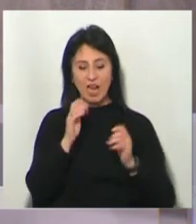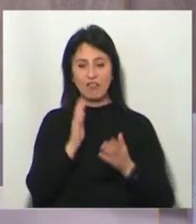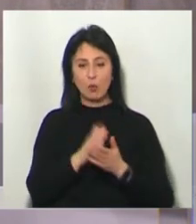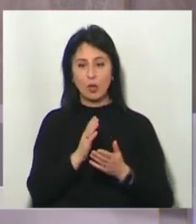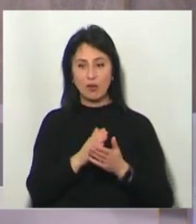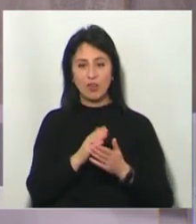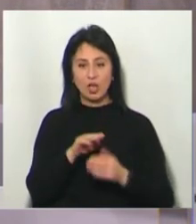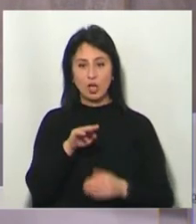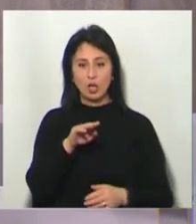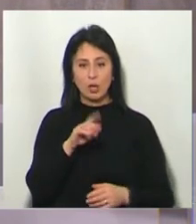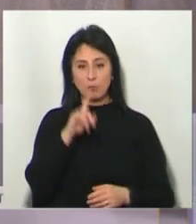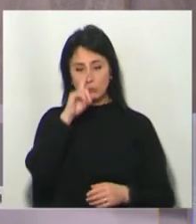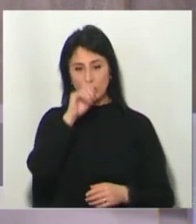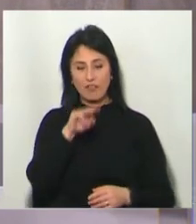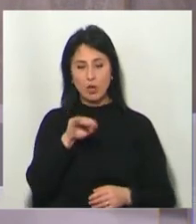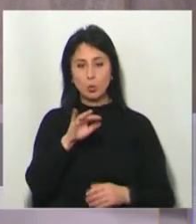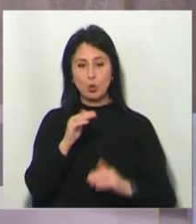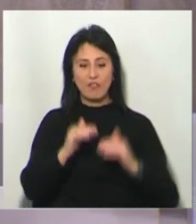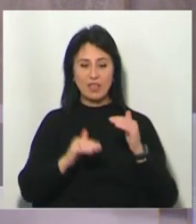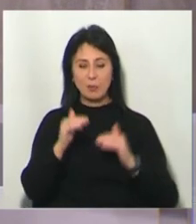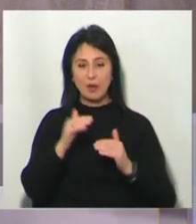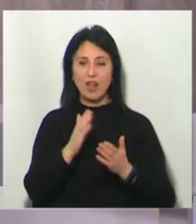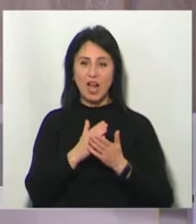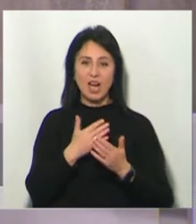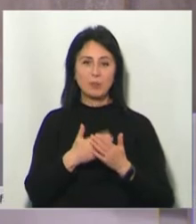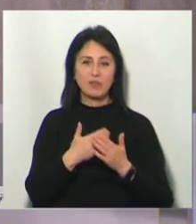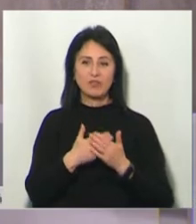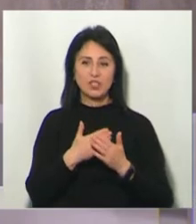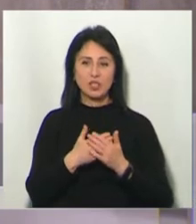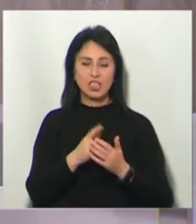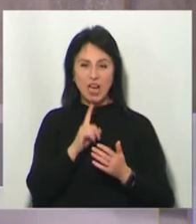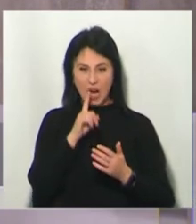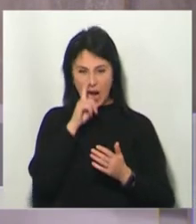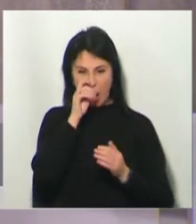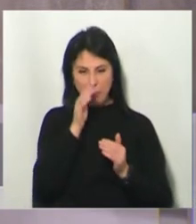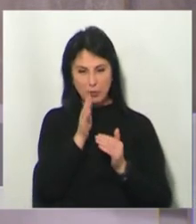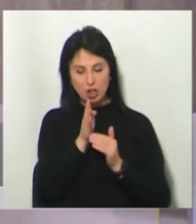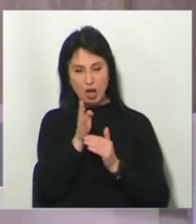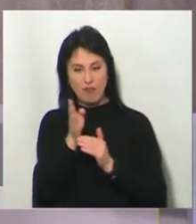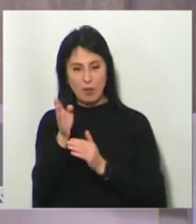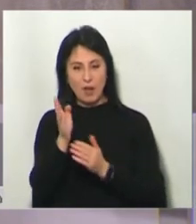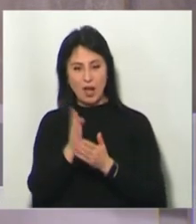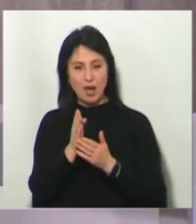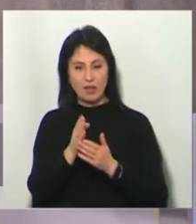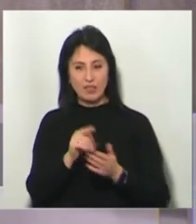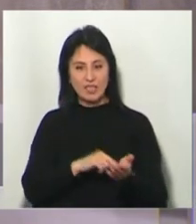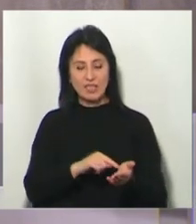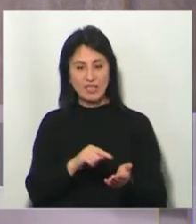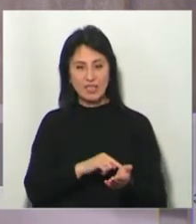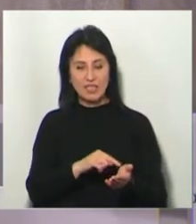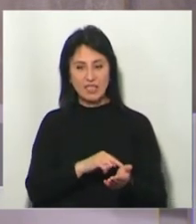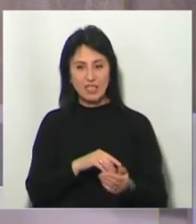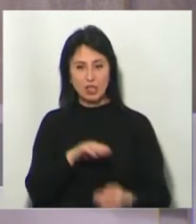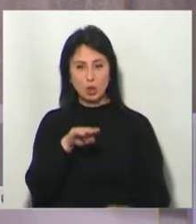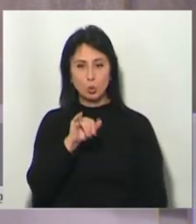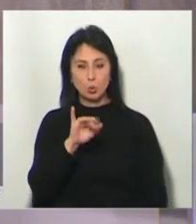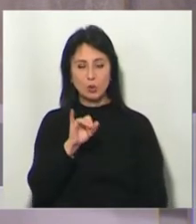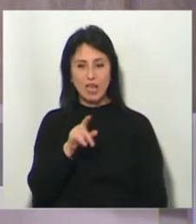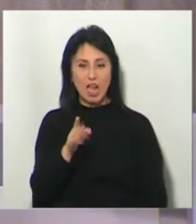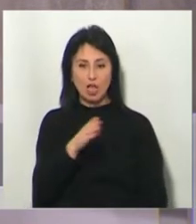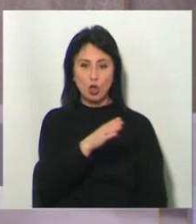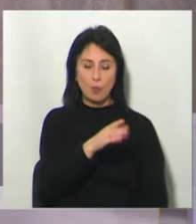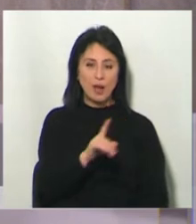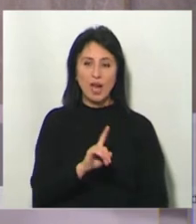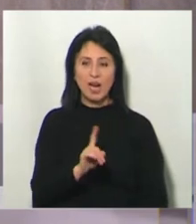დარღვეულია ტოტოვანი მჟავა ტოტოვანი ბალანსი და არის დაუშვათ გამჟავებისკენ მიდრეკილება სისხლის ან ტუტიანობისკენ,